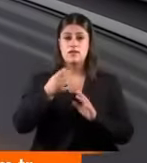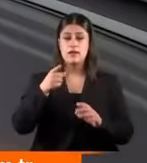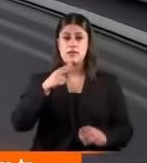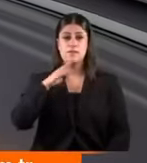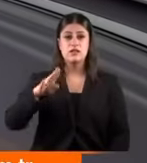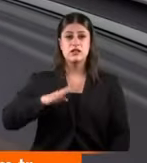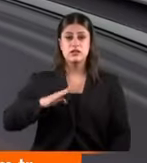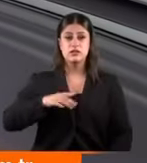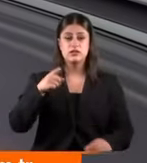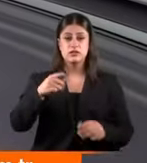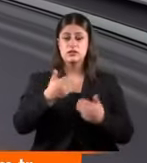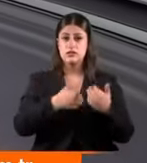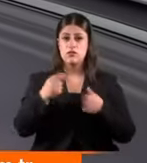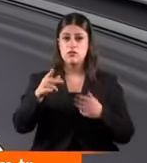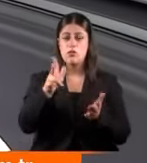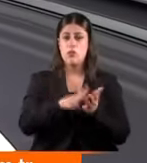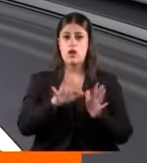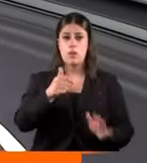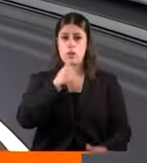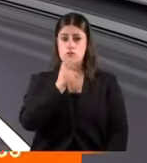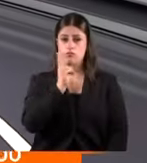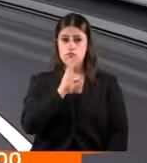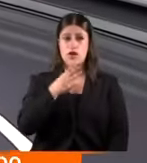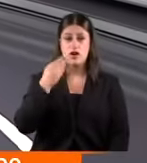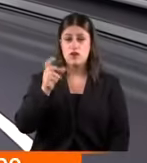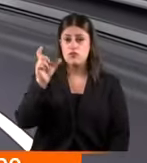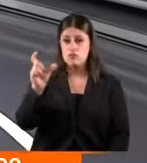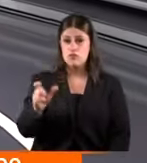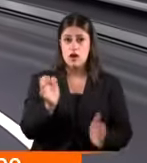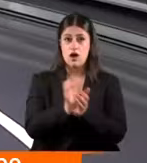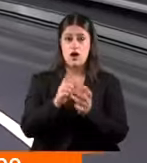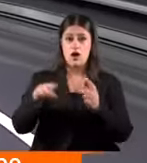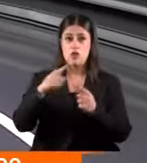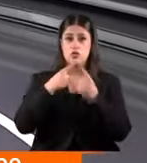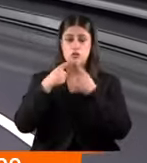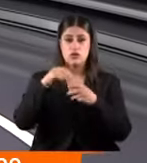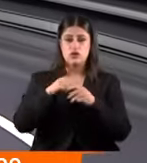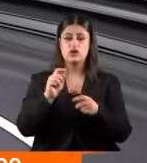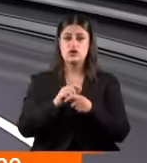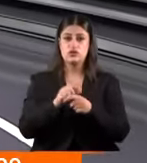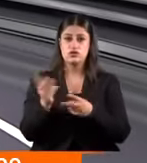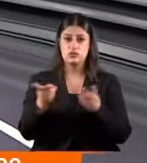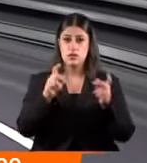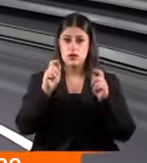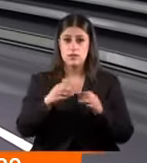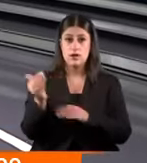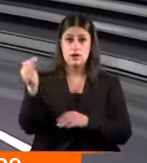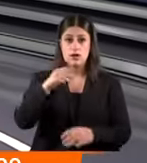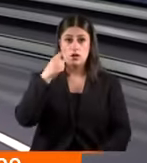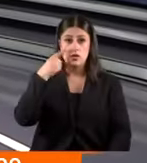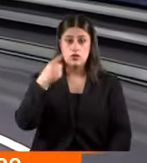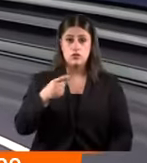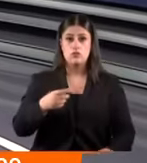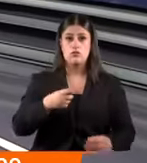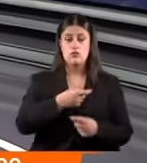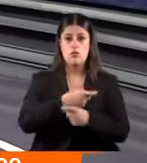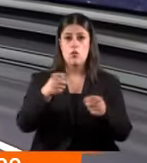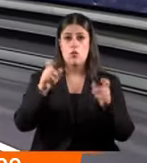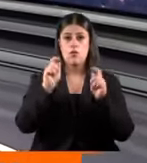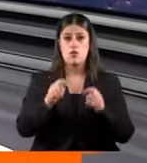Gaziantep'te kızının ilişkisini onaylamayan baba genci ve ailesini konuşmak için iş yerine çağırdı. Geldiklerinde de üzerlerine